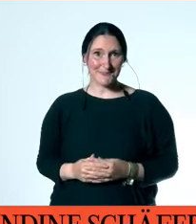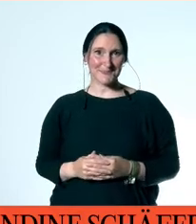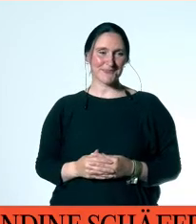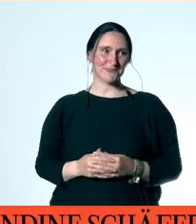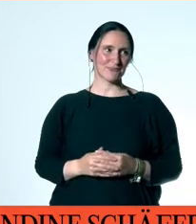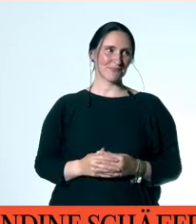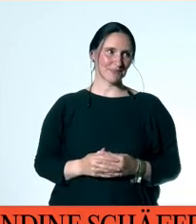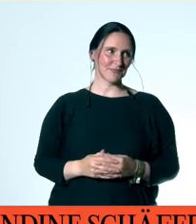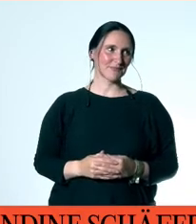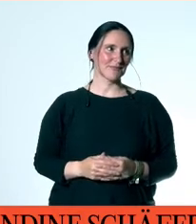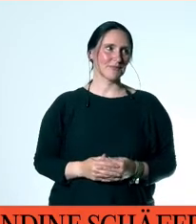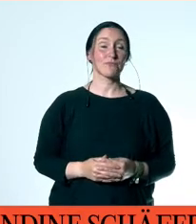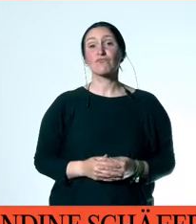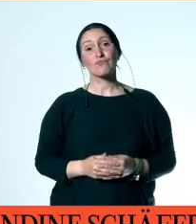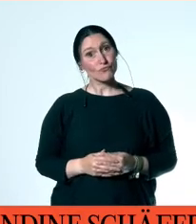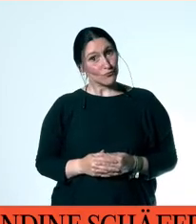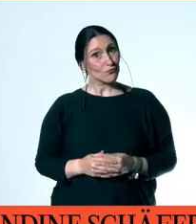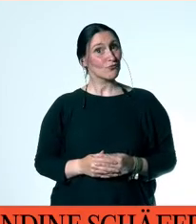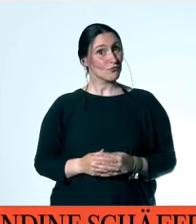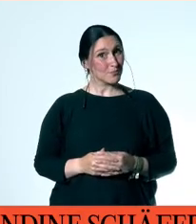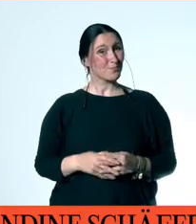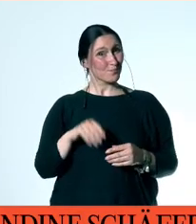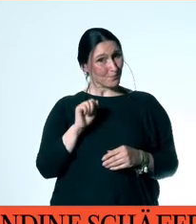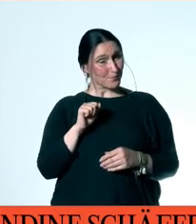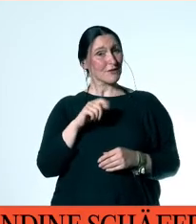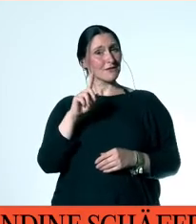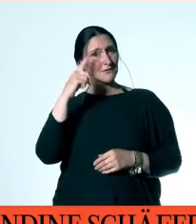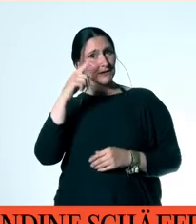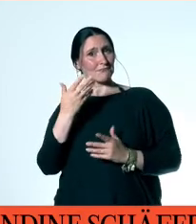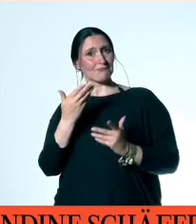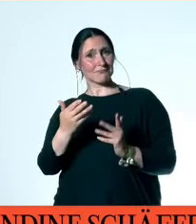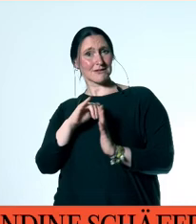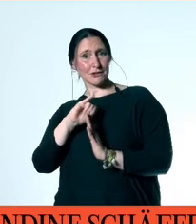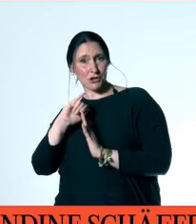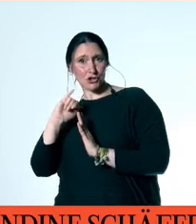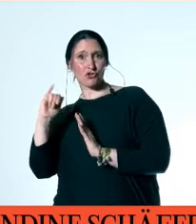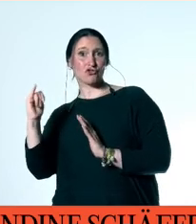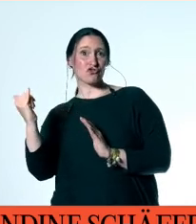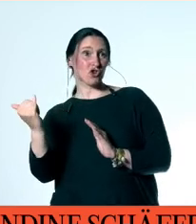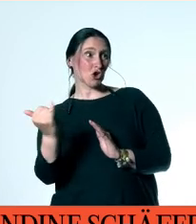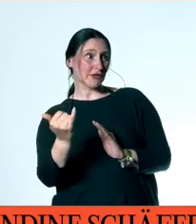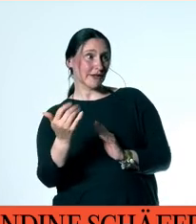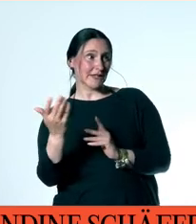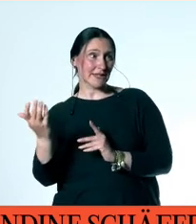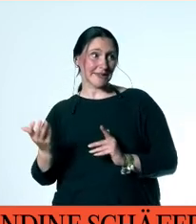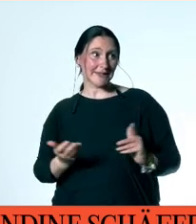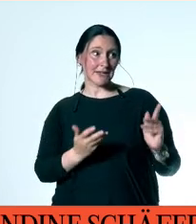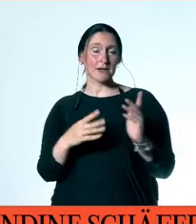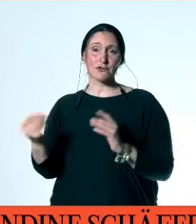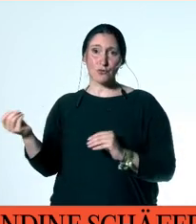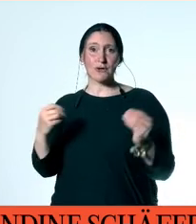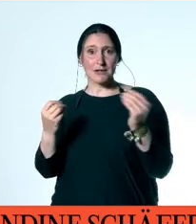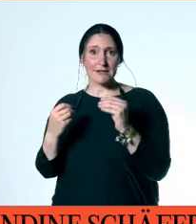Yeah, I don't think the journey is linear. So I think you, every time you think you like manage